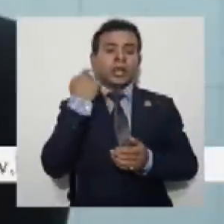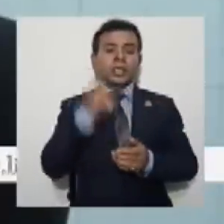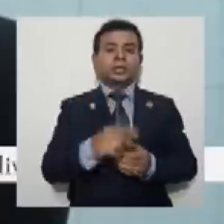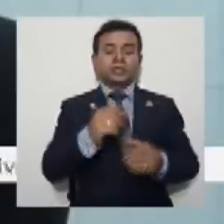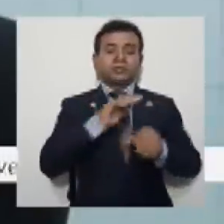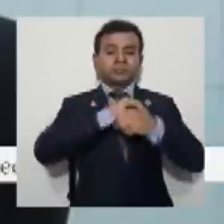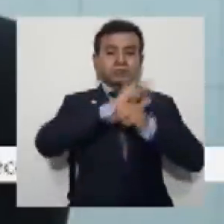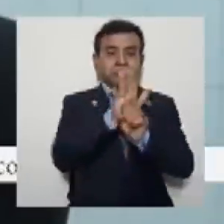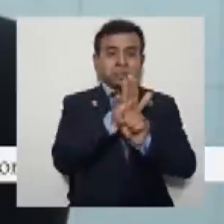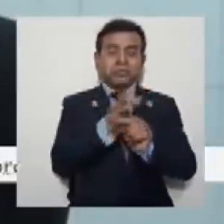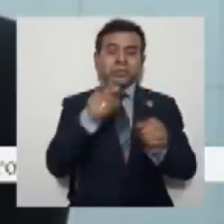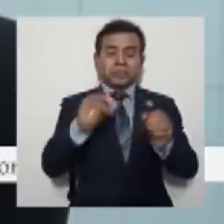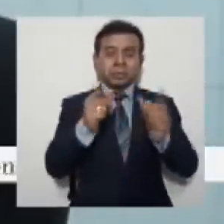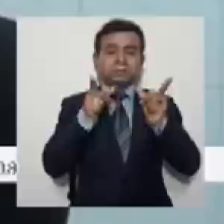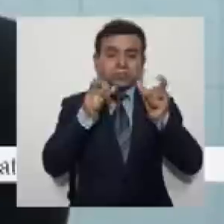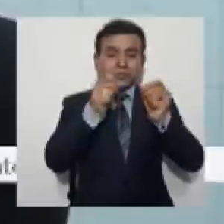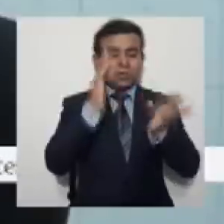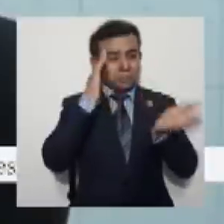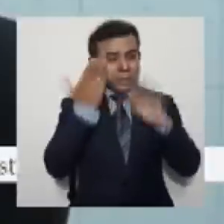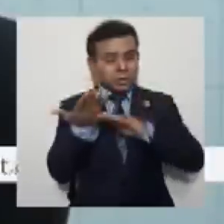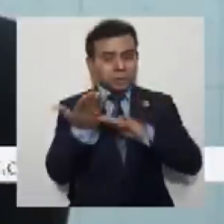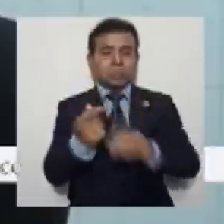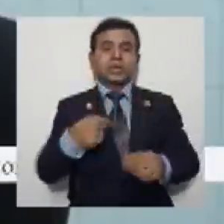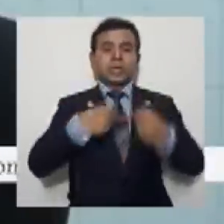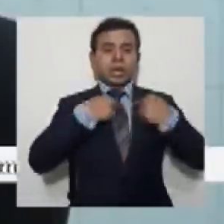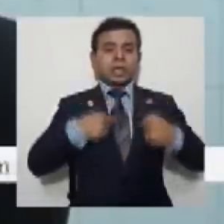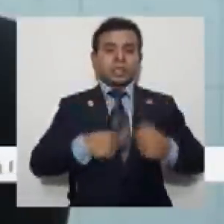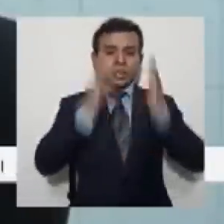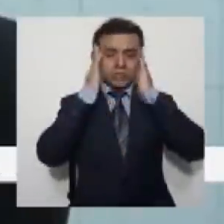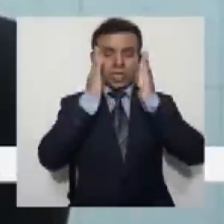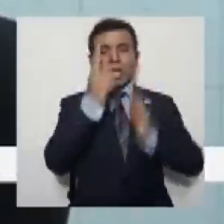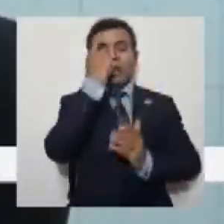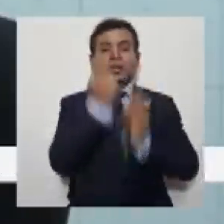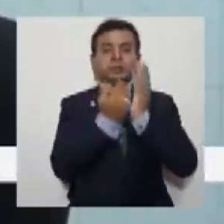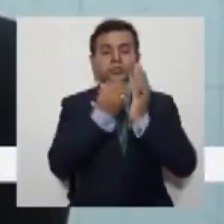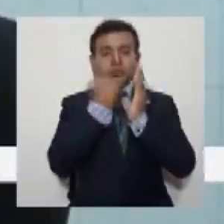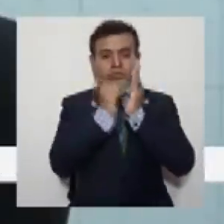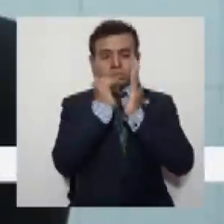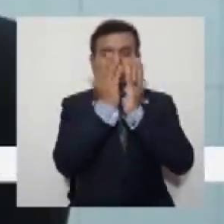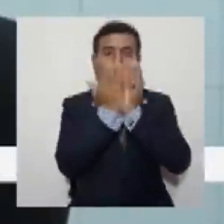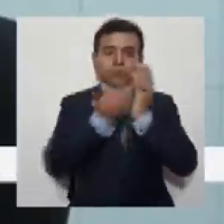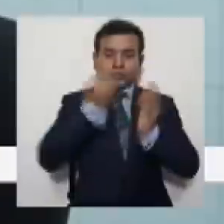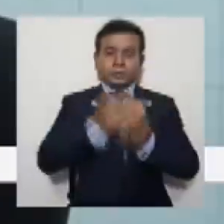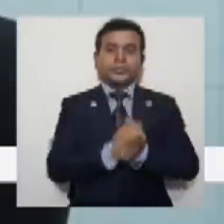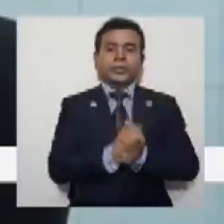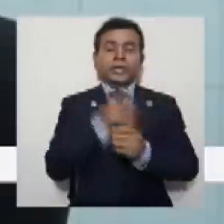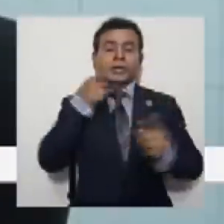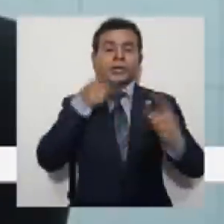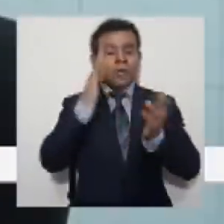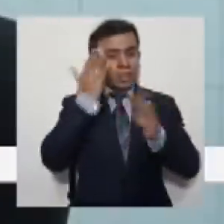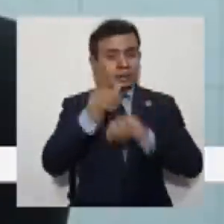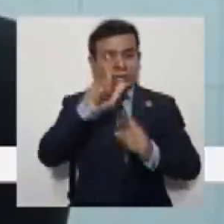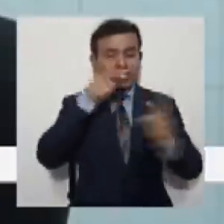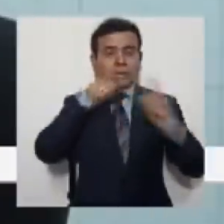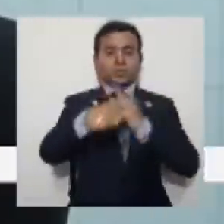সেই বিষয়ে তথ্য জানাতে চাই যে এই 7 জনের মধ্যে 5 জন পুরুষ, 2 জন মহিলা এবং সকলেই, আজকের এই